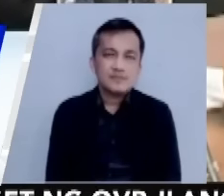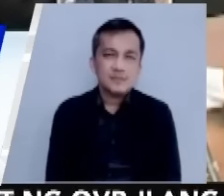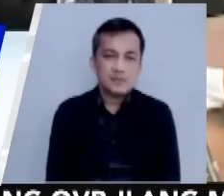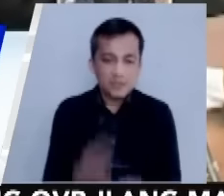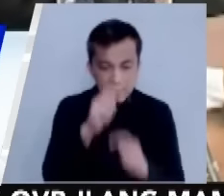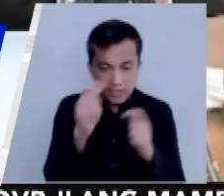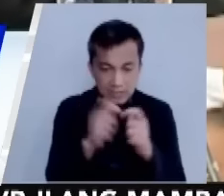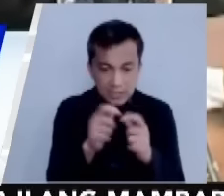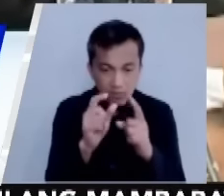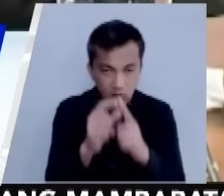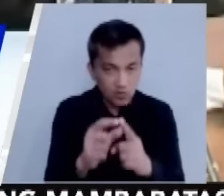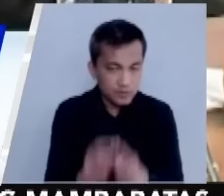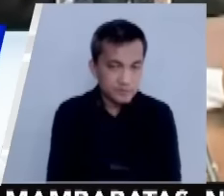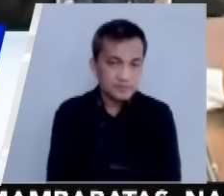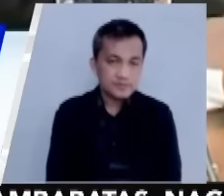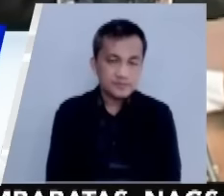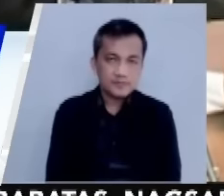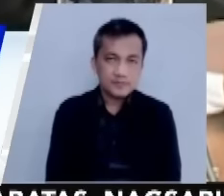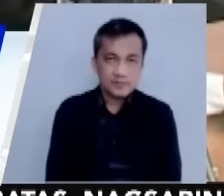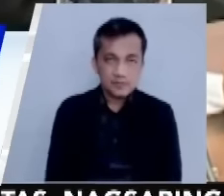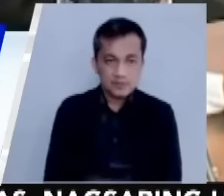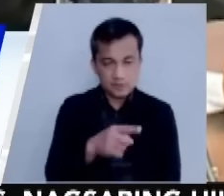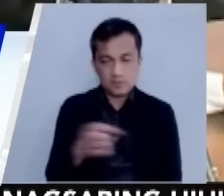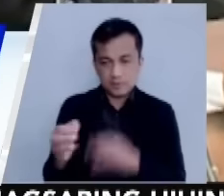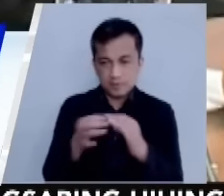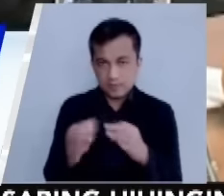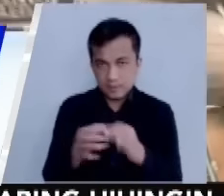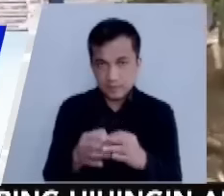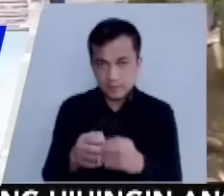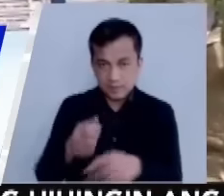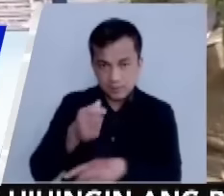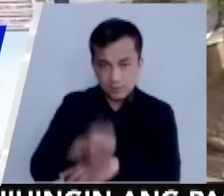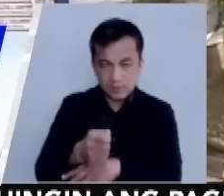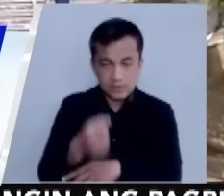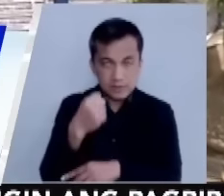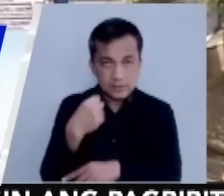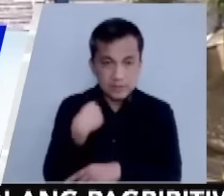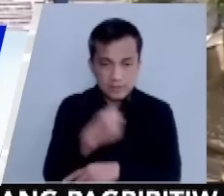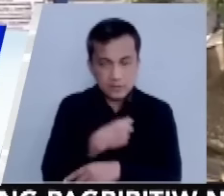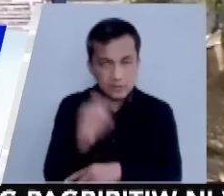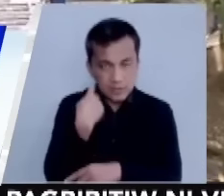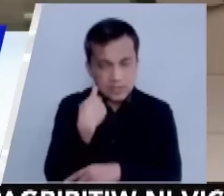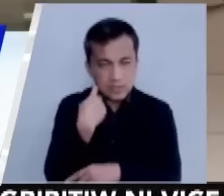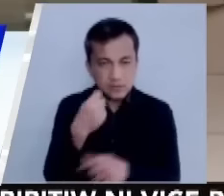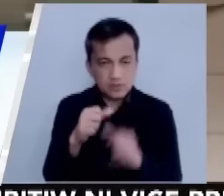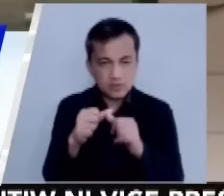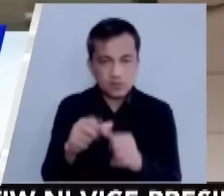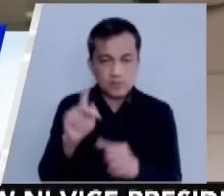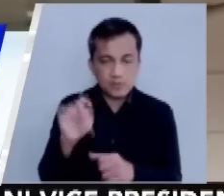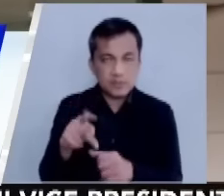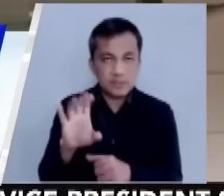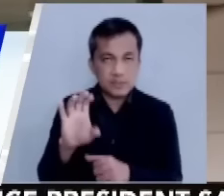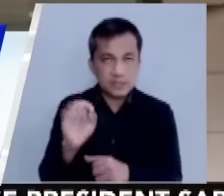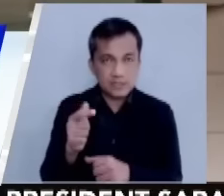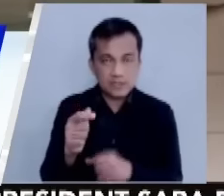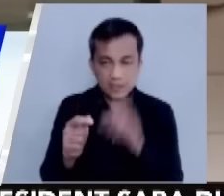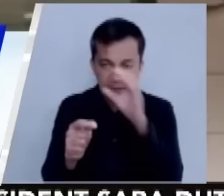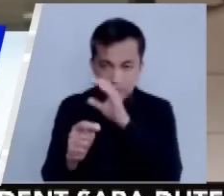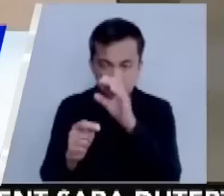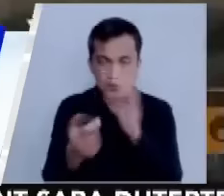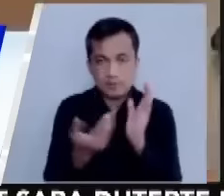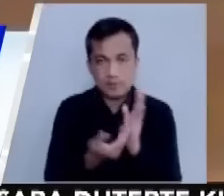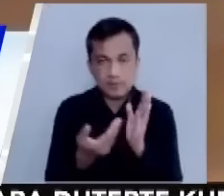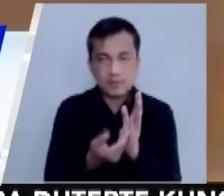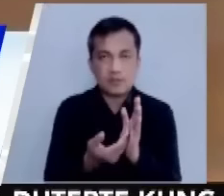ng paglilinaw ni Villanueva hanggang sa pagdinig ng Senado kanina, tuloy pa rin daw ang PNP-CIDG sa paghahanap ng ebidensya para